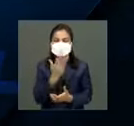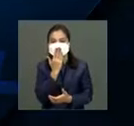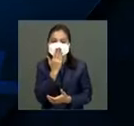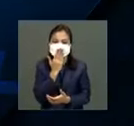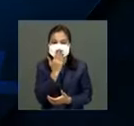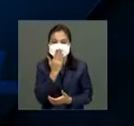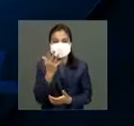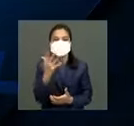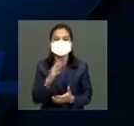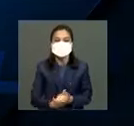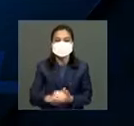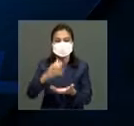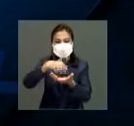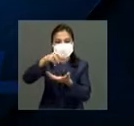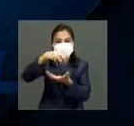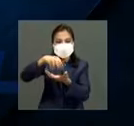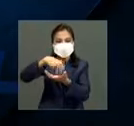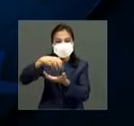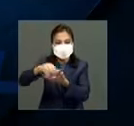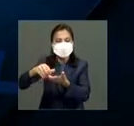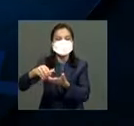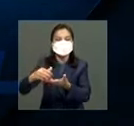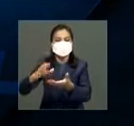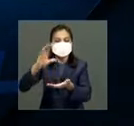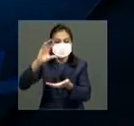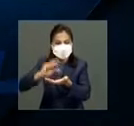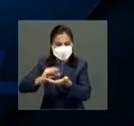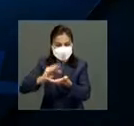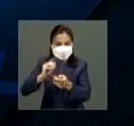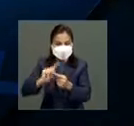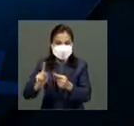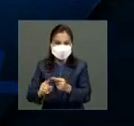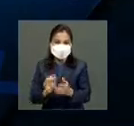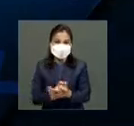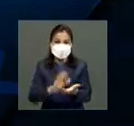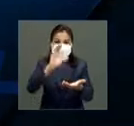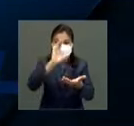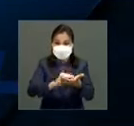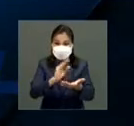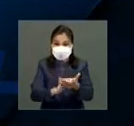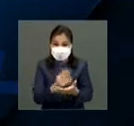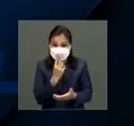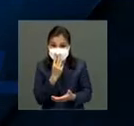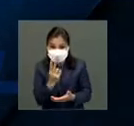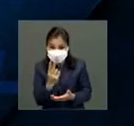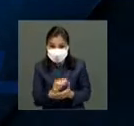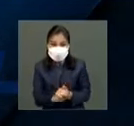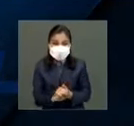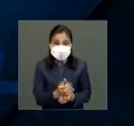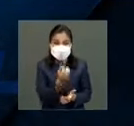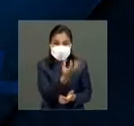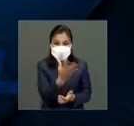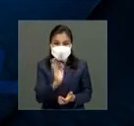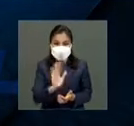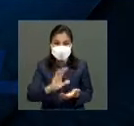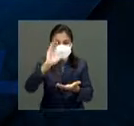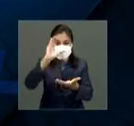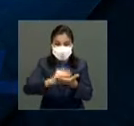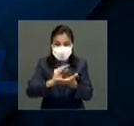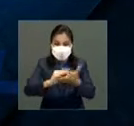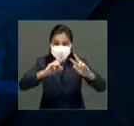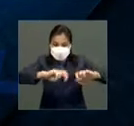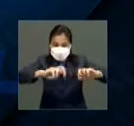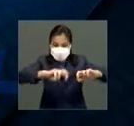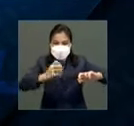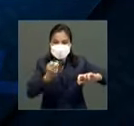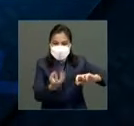แต่จะทยอยเข้ามานะครับเพราะว่าก็ไม่อยากให้ปริมาณข้อมูลสูงเกินไปในแต่ละวันนะครับเพราะว่ามีชุดข้อมูลที่จะวิเคราะห์มากม